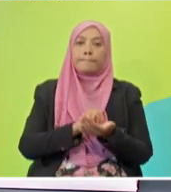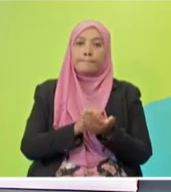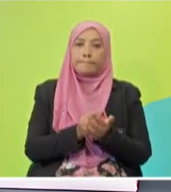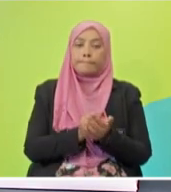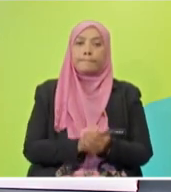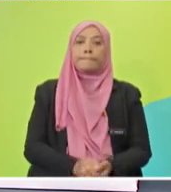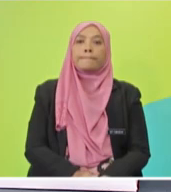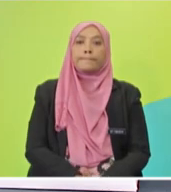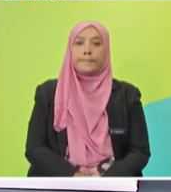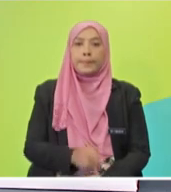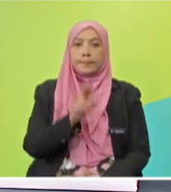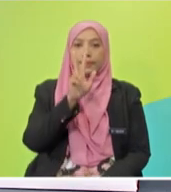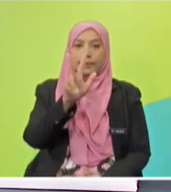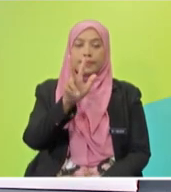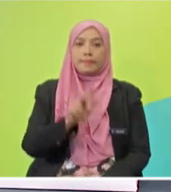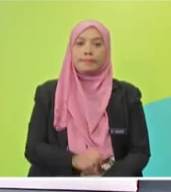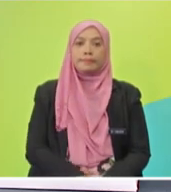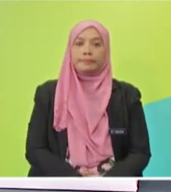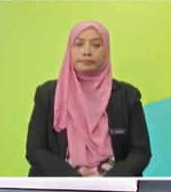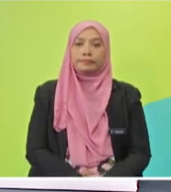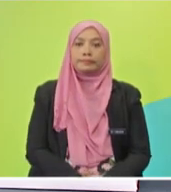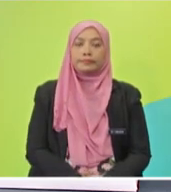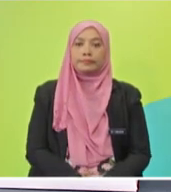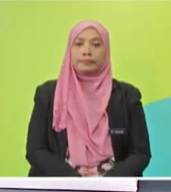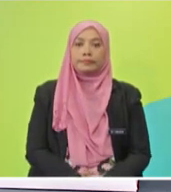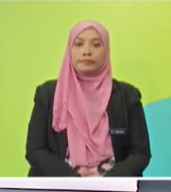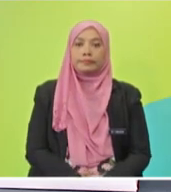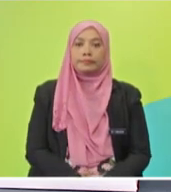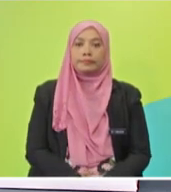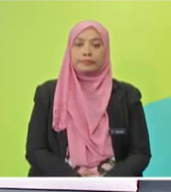nisbah 3 macam ini. Betul ke, cikgu?